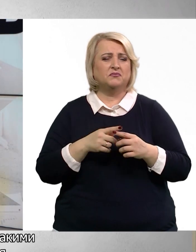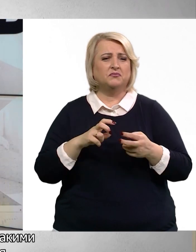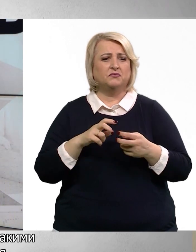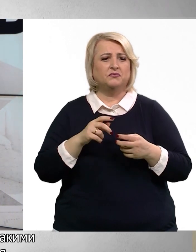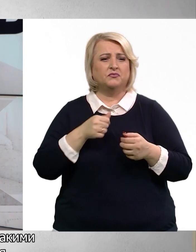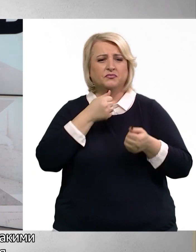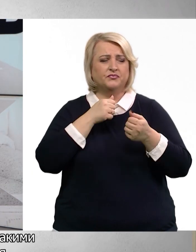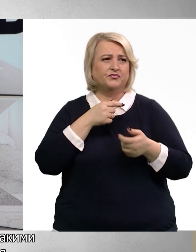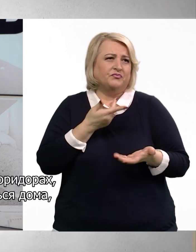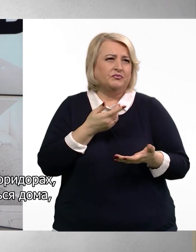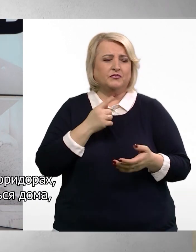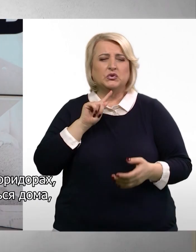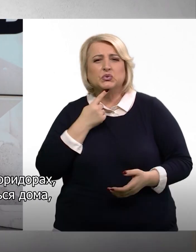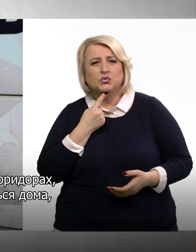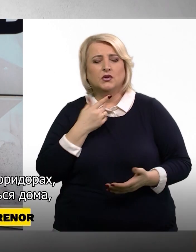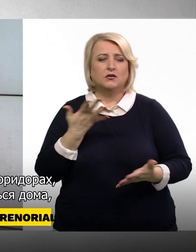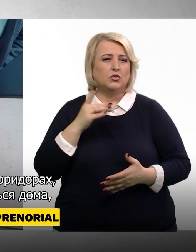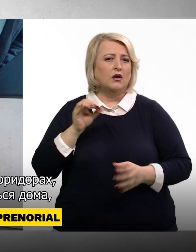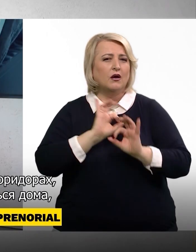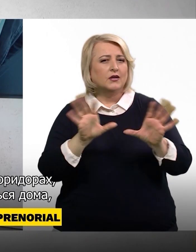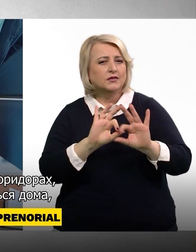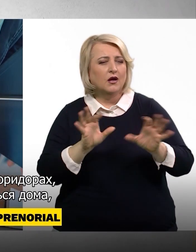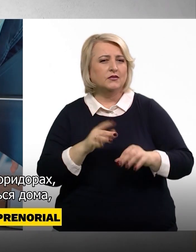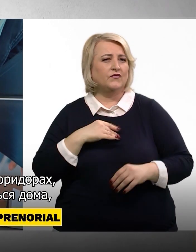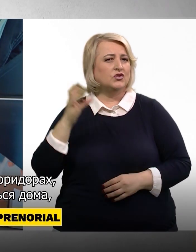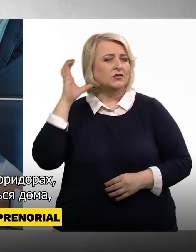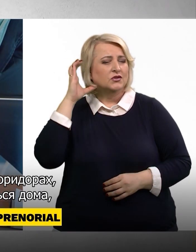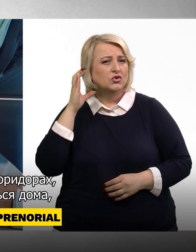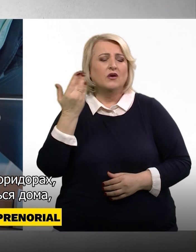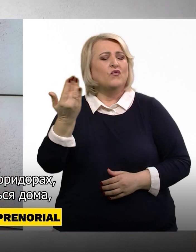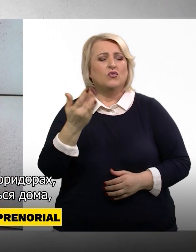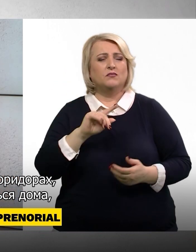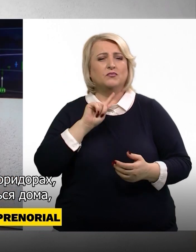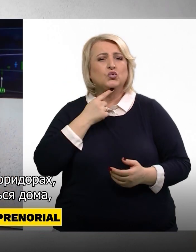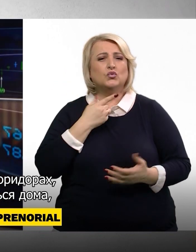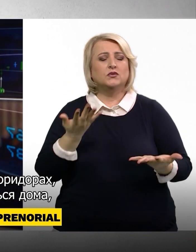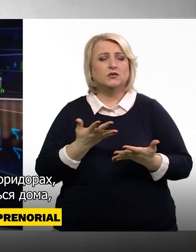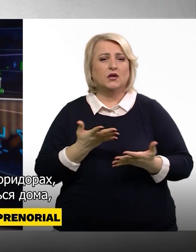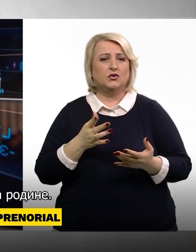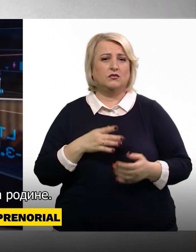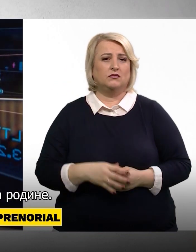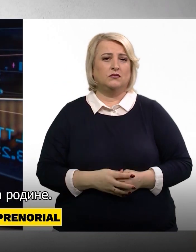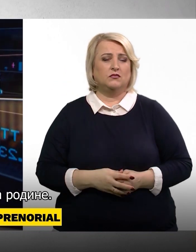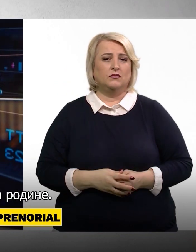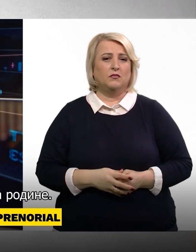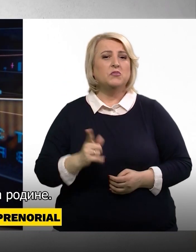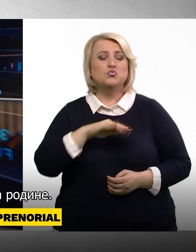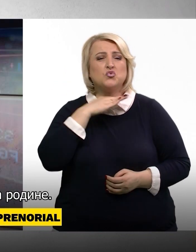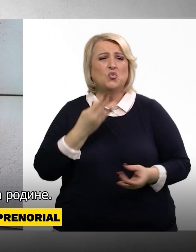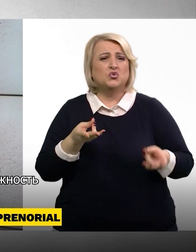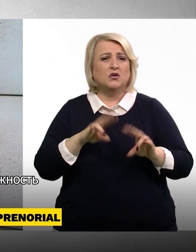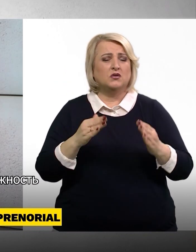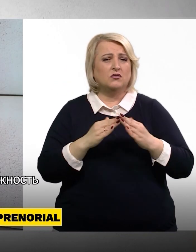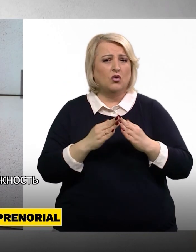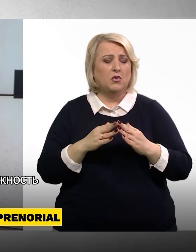vi le povestesc dumneavoastră și le auziți acolo pe culoare, provocările lor de a rămâne acasă și chiar a face antreprenoriat acasă?